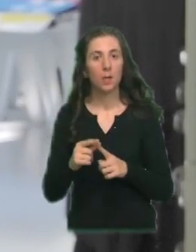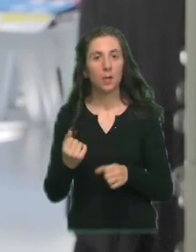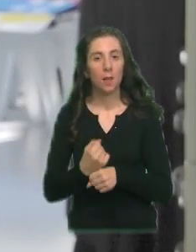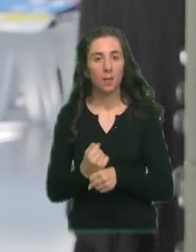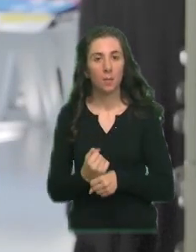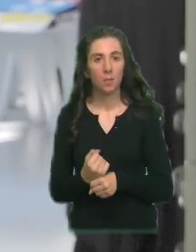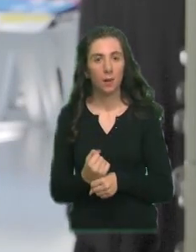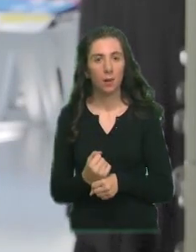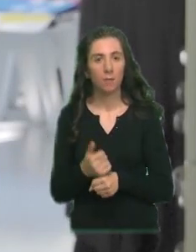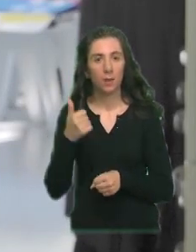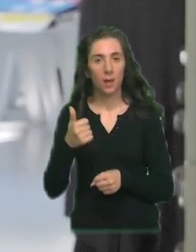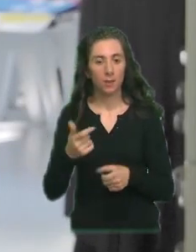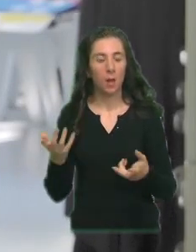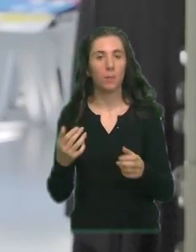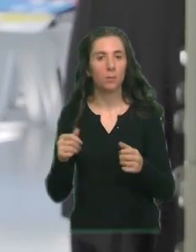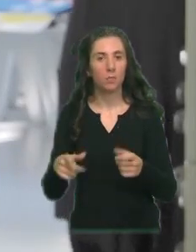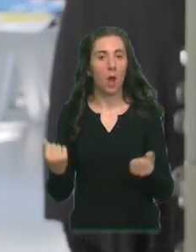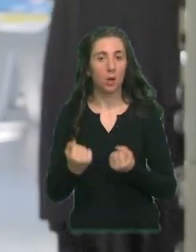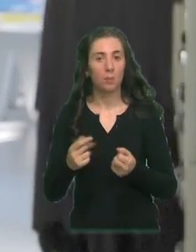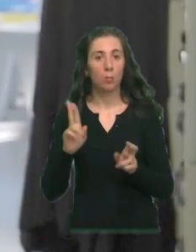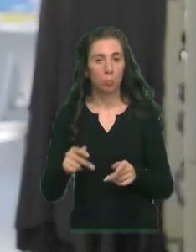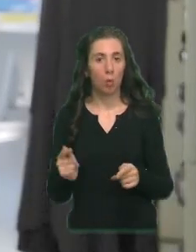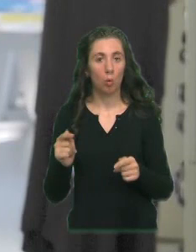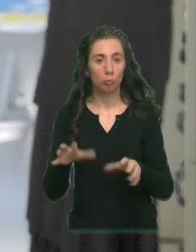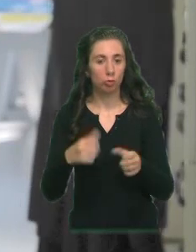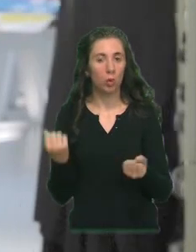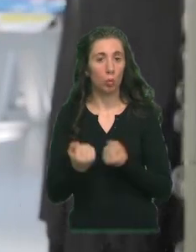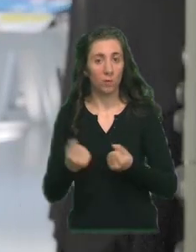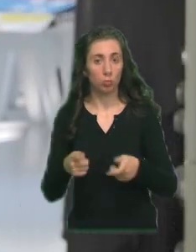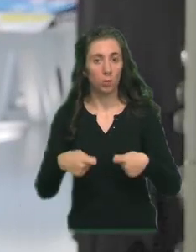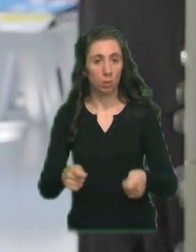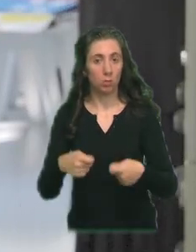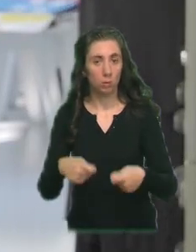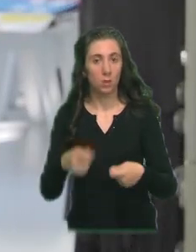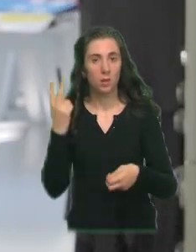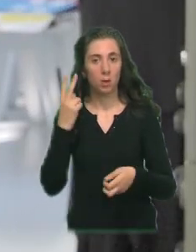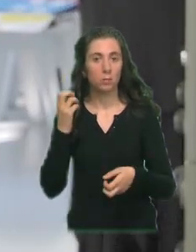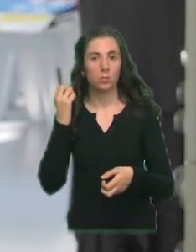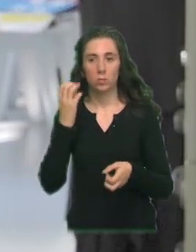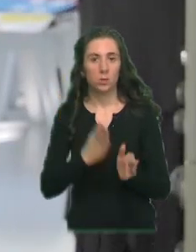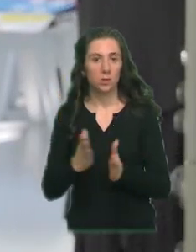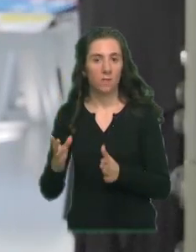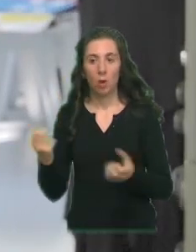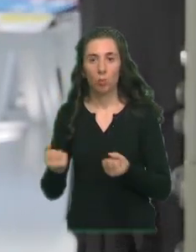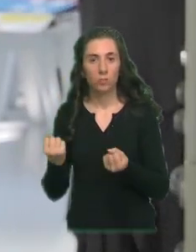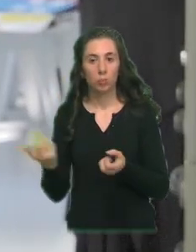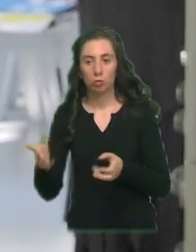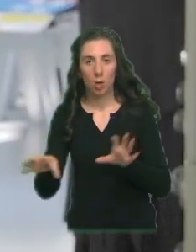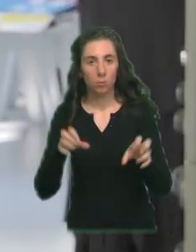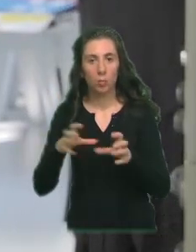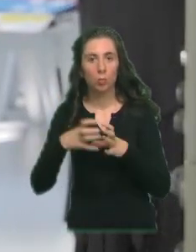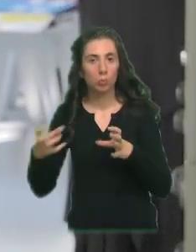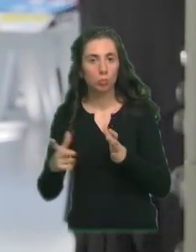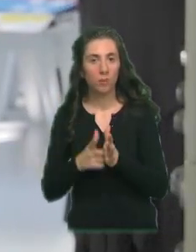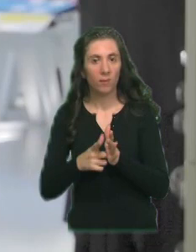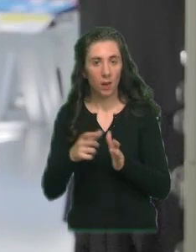raditi tu jednu ritmičku aktivnost, da ju može uvježbati, i onda naravno svaku vještinu koju vježbate